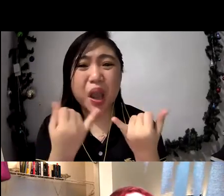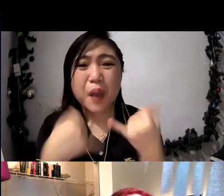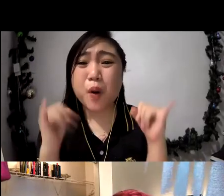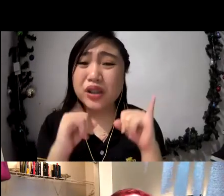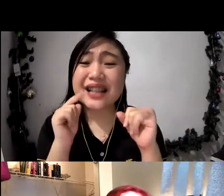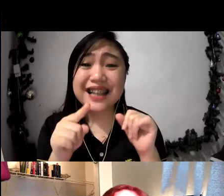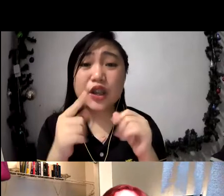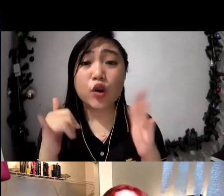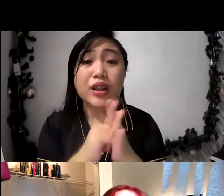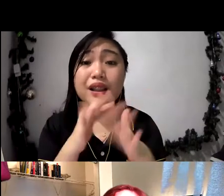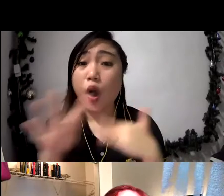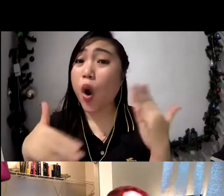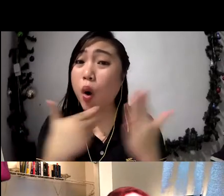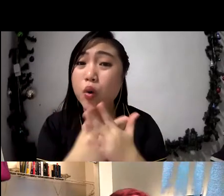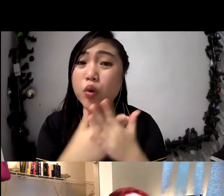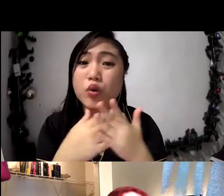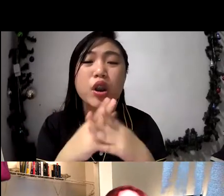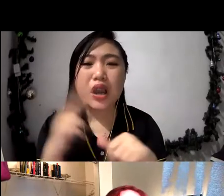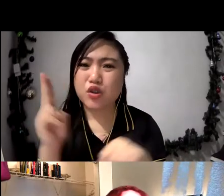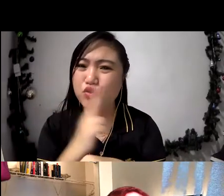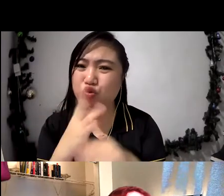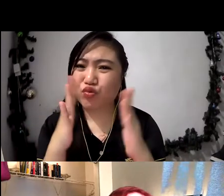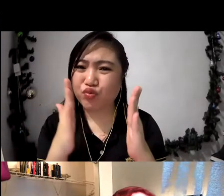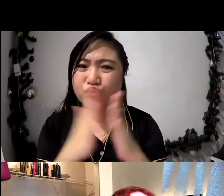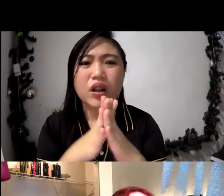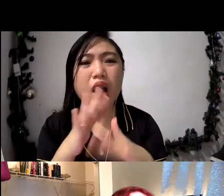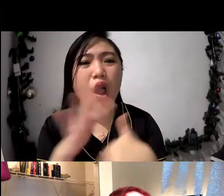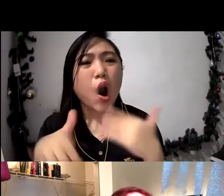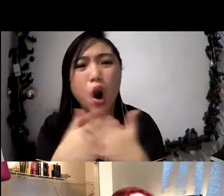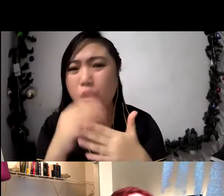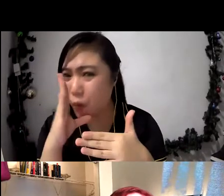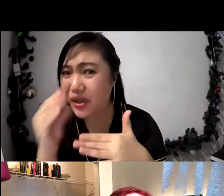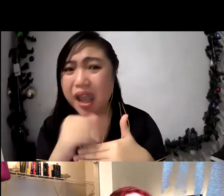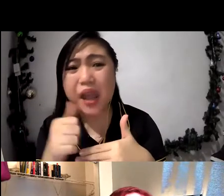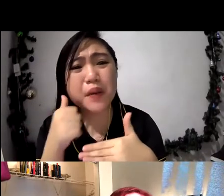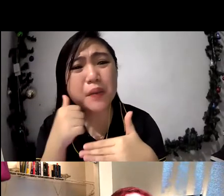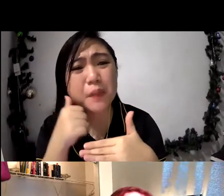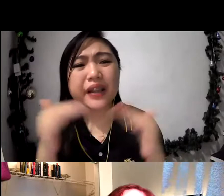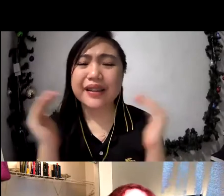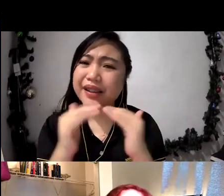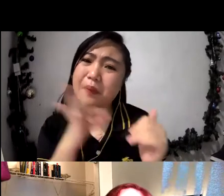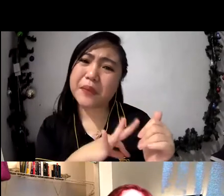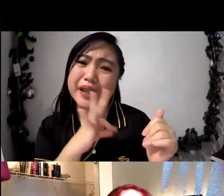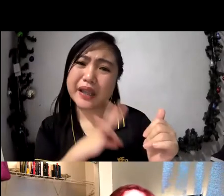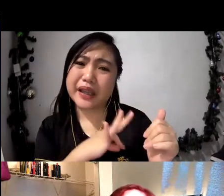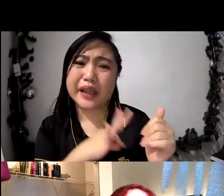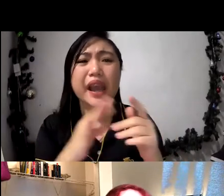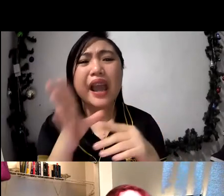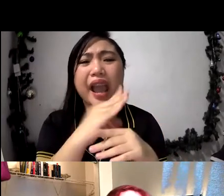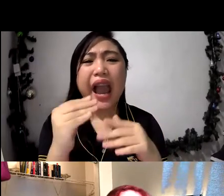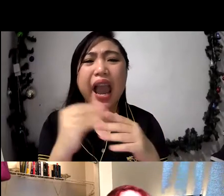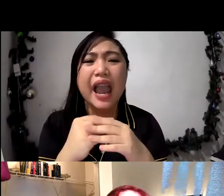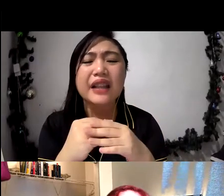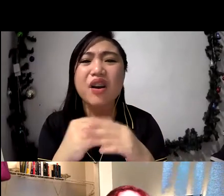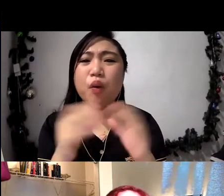ay makikinabang, no? Lahat ay makikinabang that both women and men benefit equally and inequality is not